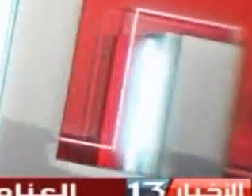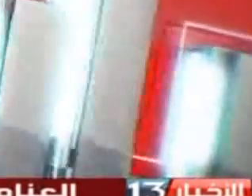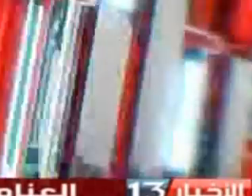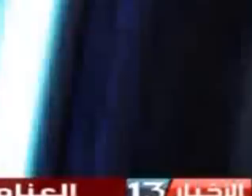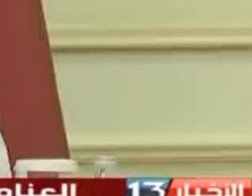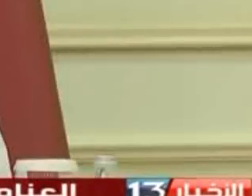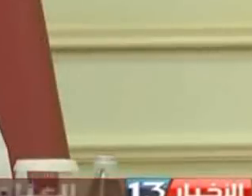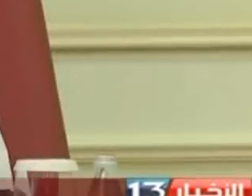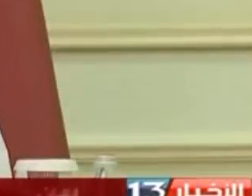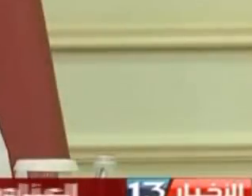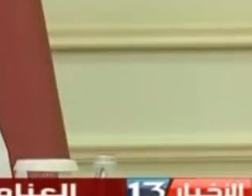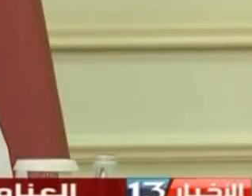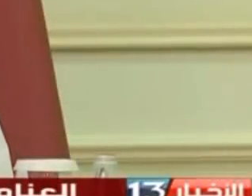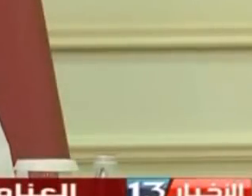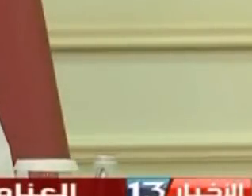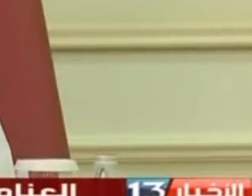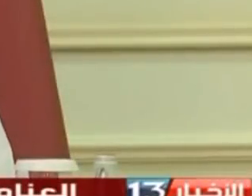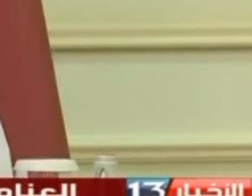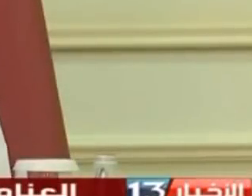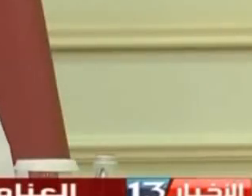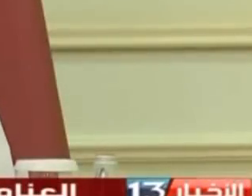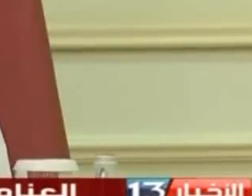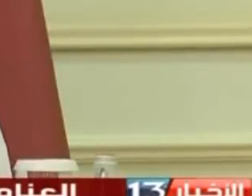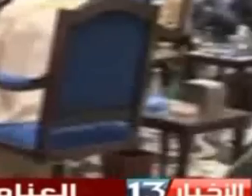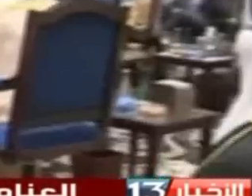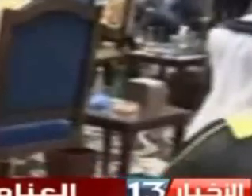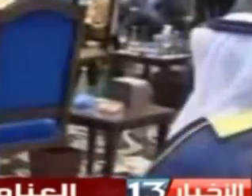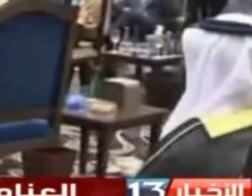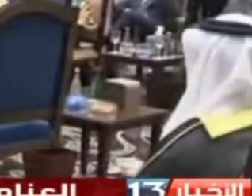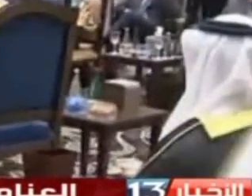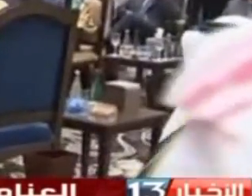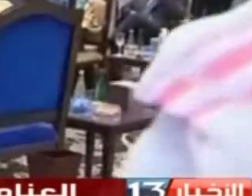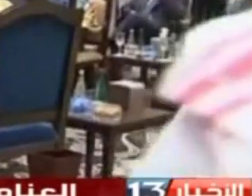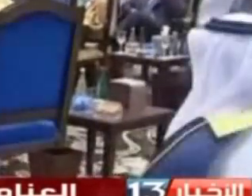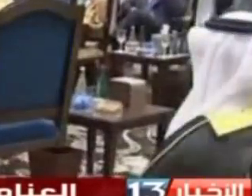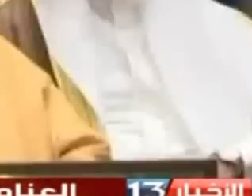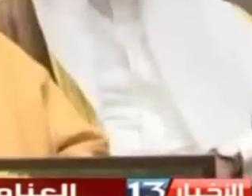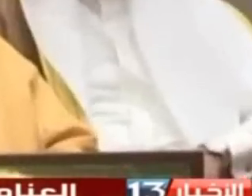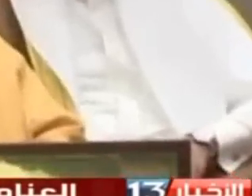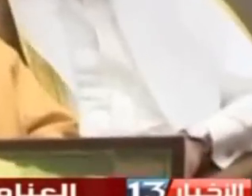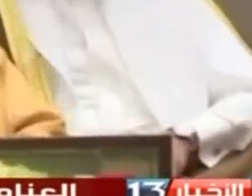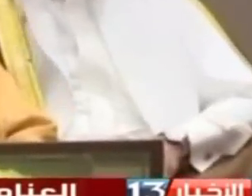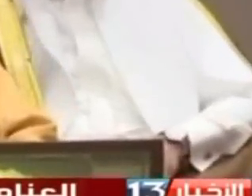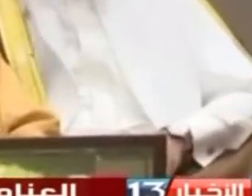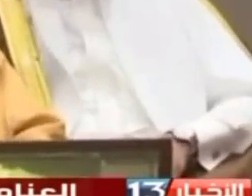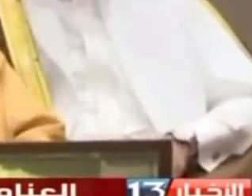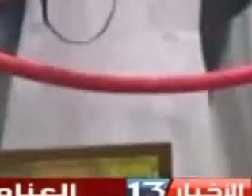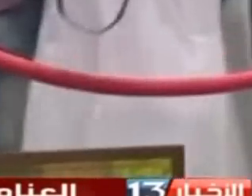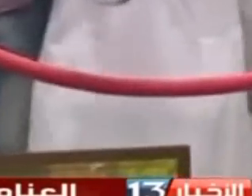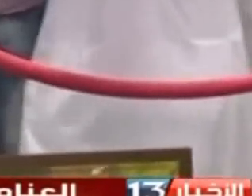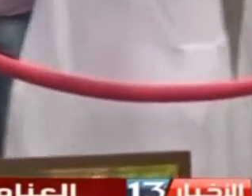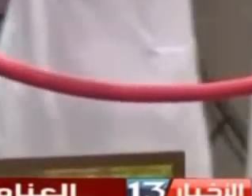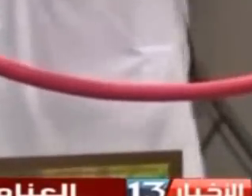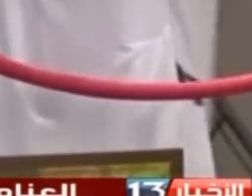قطر ترفض العرض المشروط الصادر عن وزراء خارجية الدول المقاطعة للحوار معها، وتعتبر مطالبهم خرقا